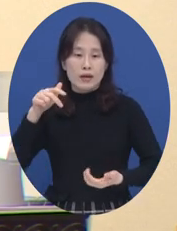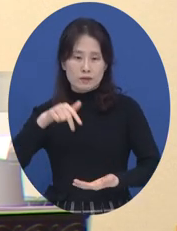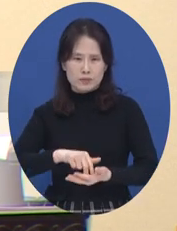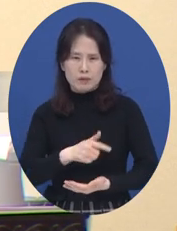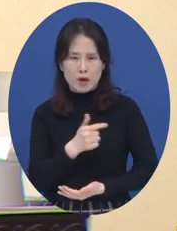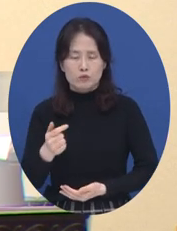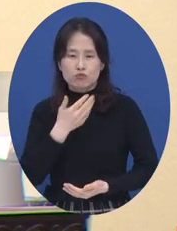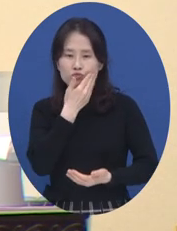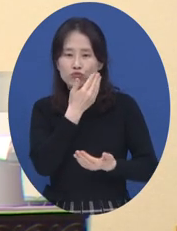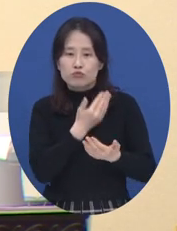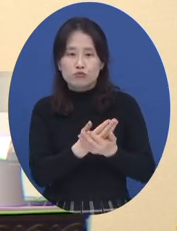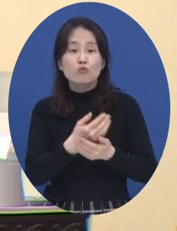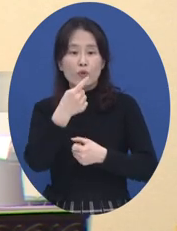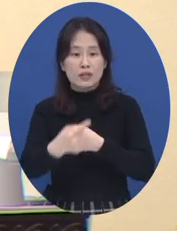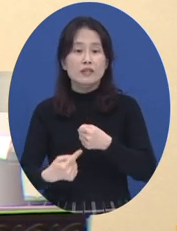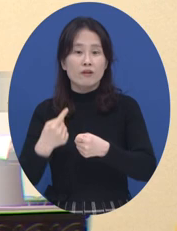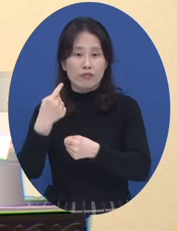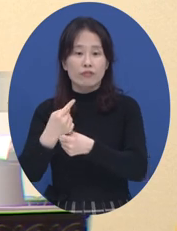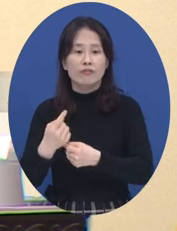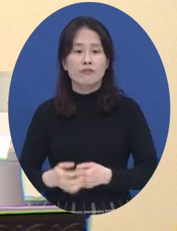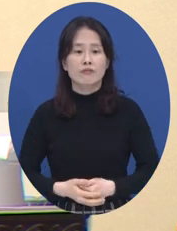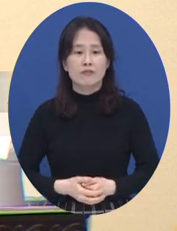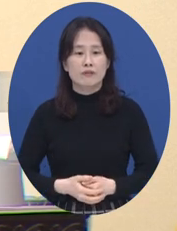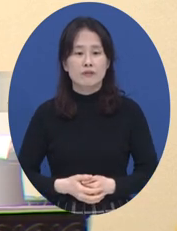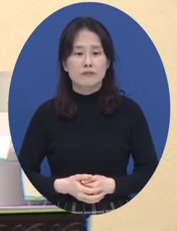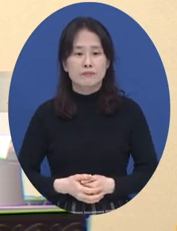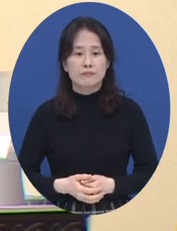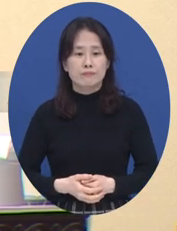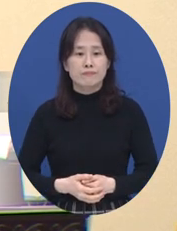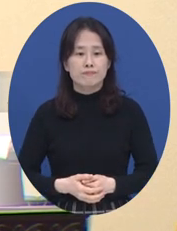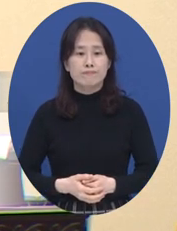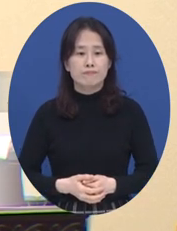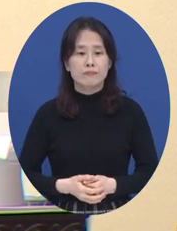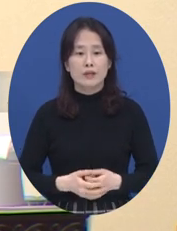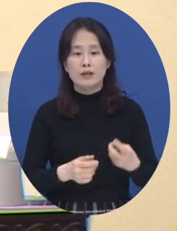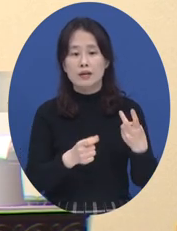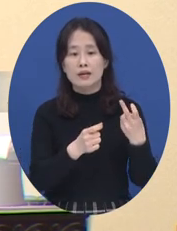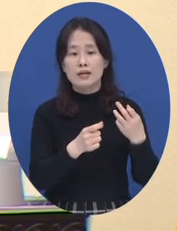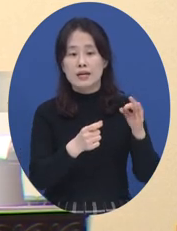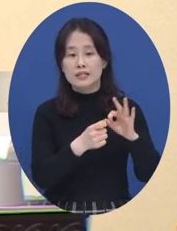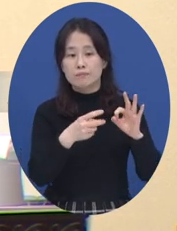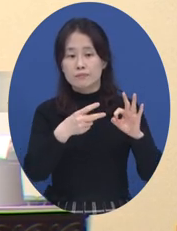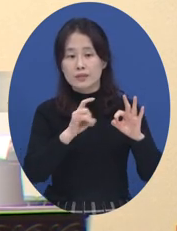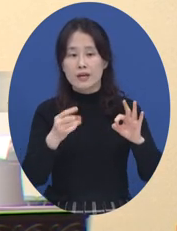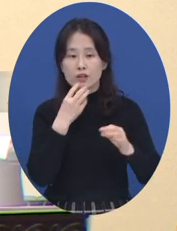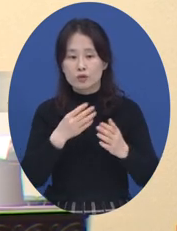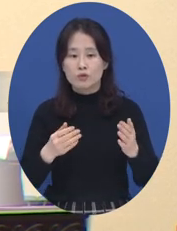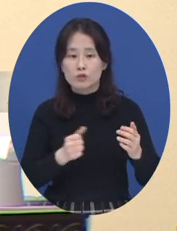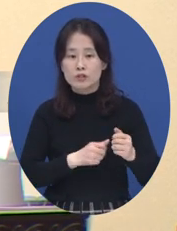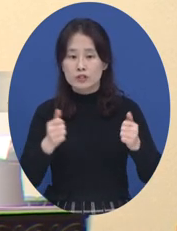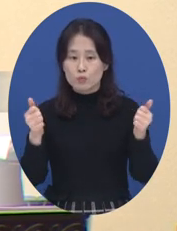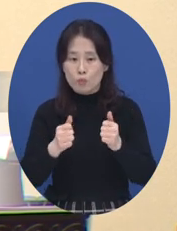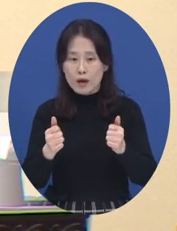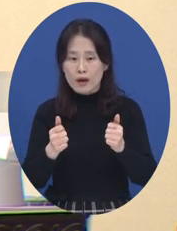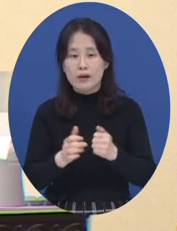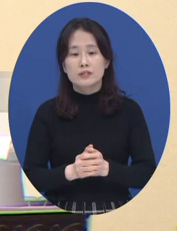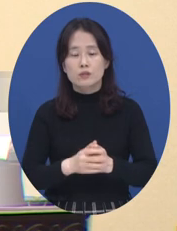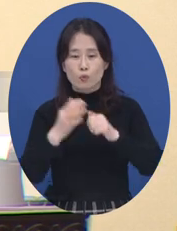경기도의회에 있어 매우 중요한 한 해입니다. 제10대 경기도의회를 완성해야 하는